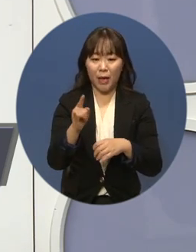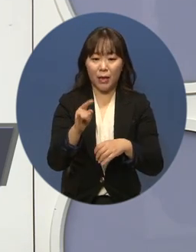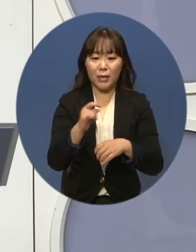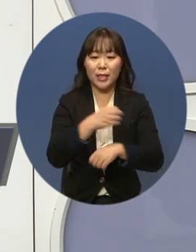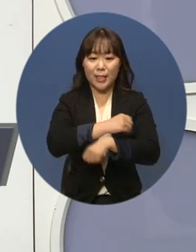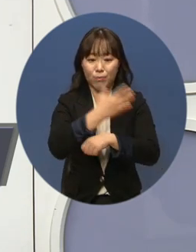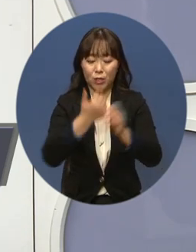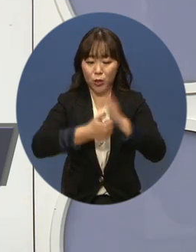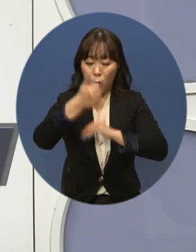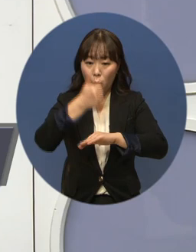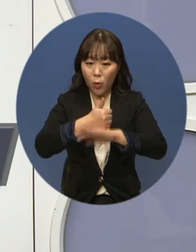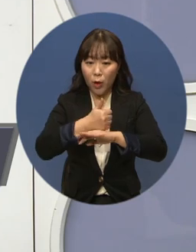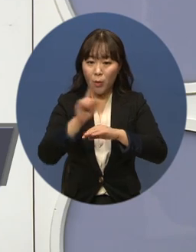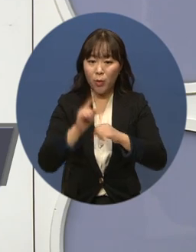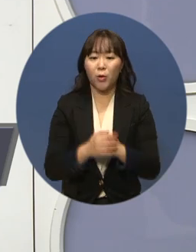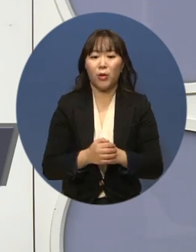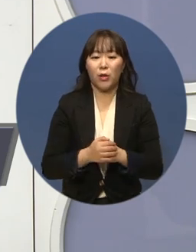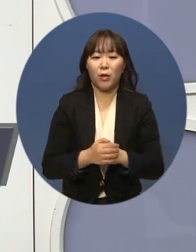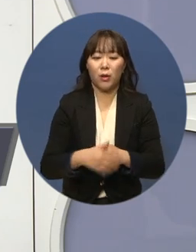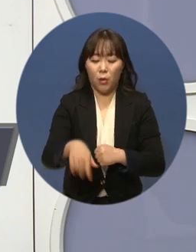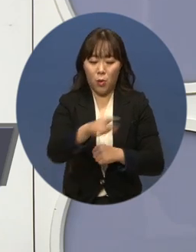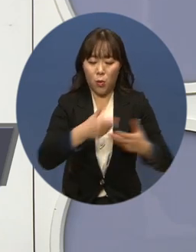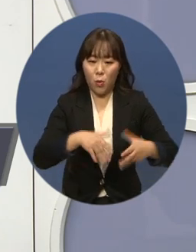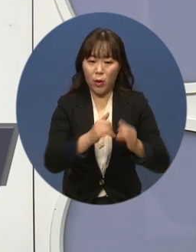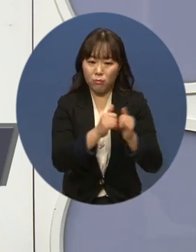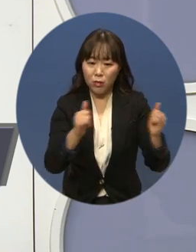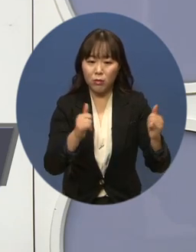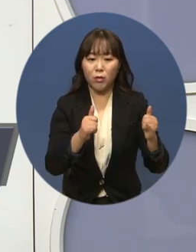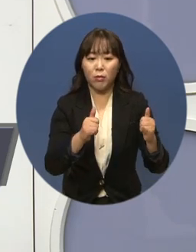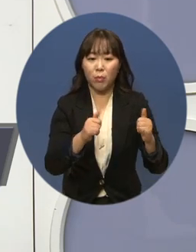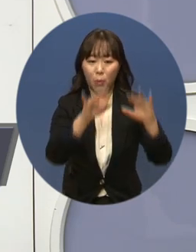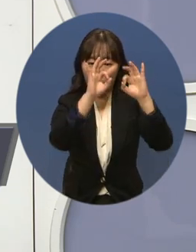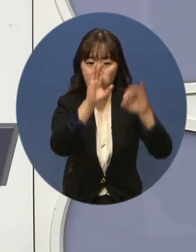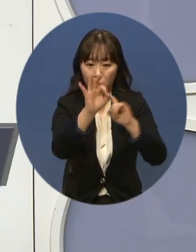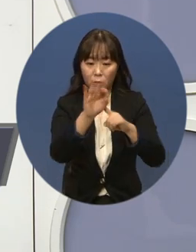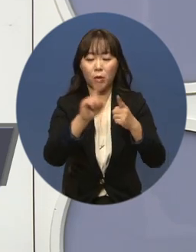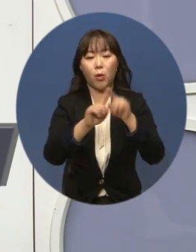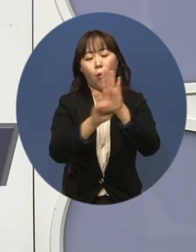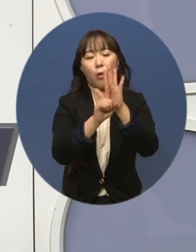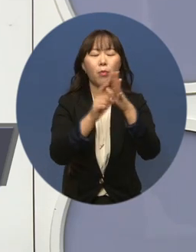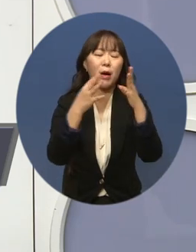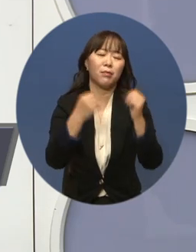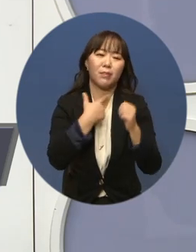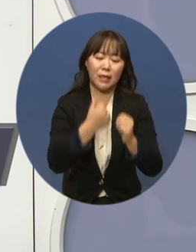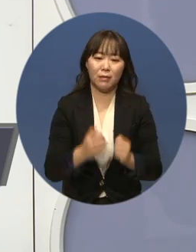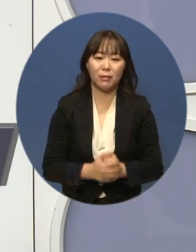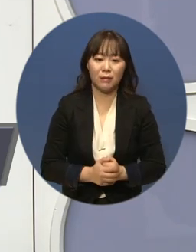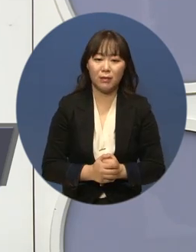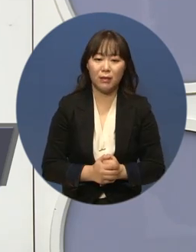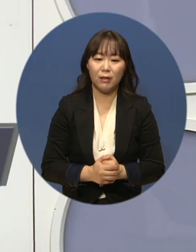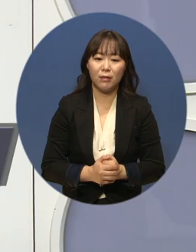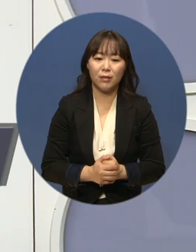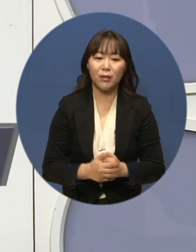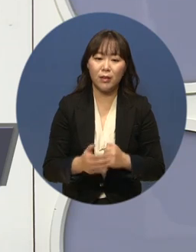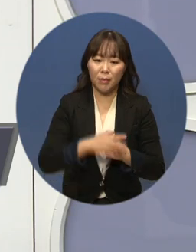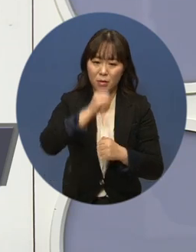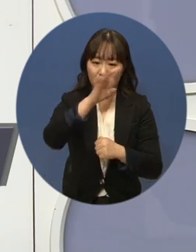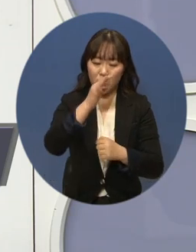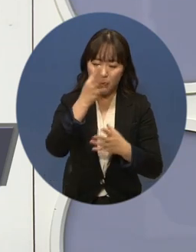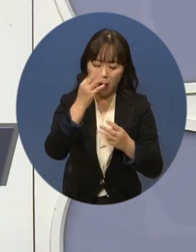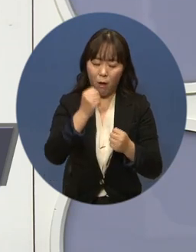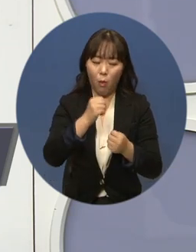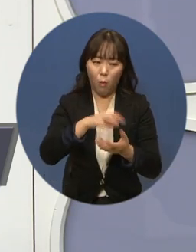그 배경에는 향후분들이 구독료라든지 광고를 아주 많이 실어줬습니다. 그래서 굉장히 그 재정이 빨리 안착이